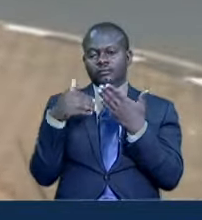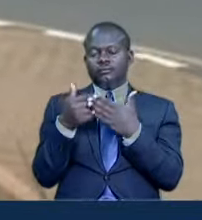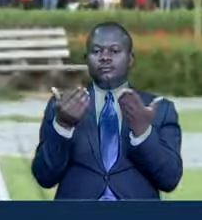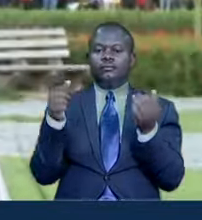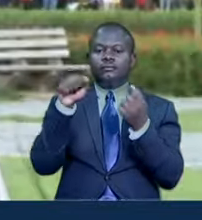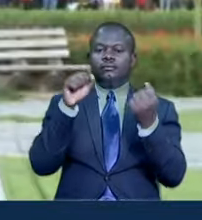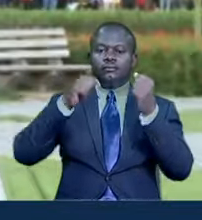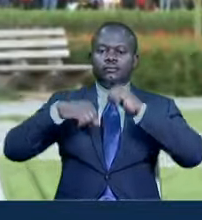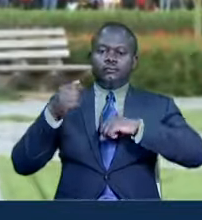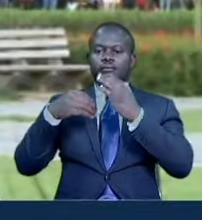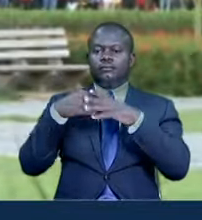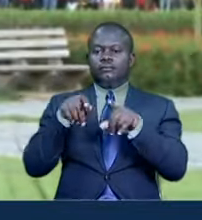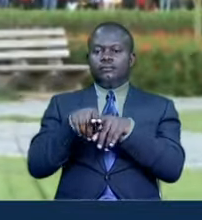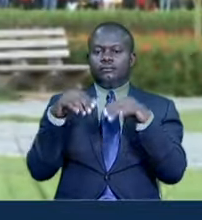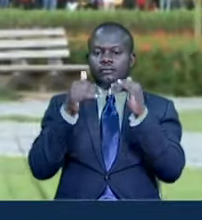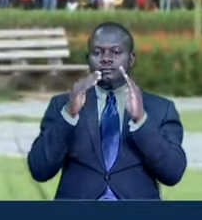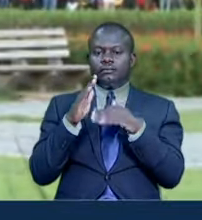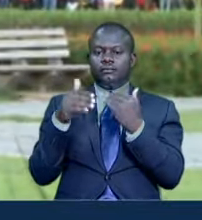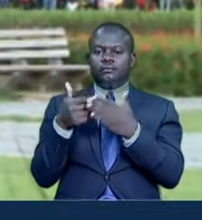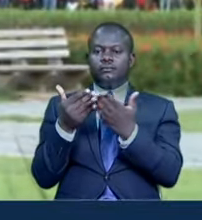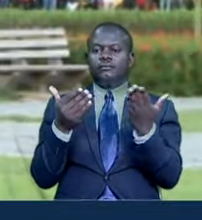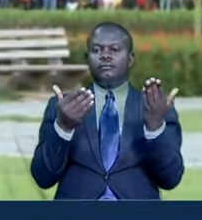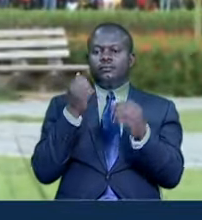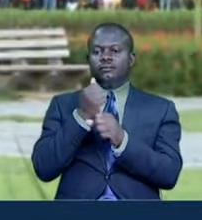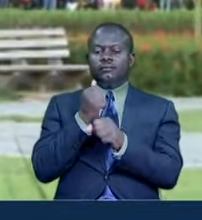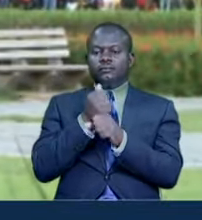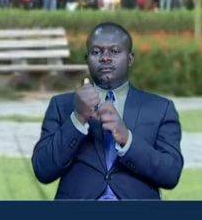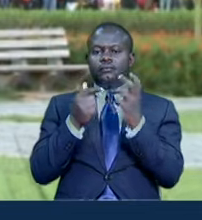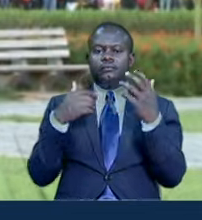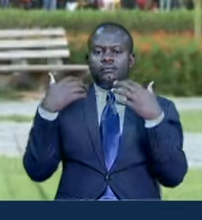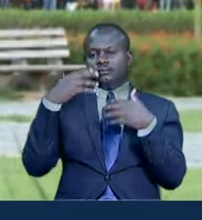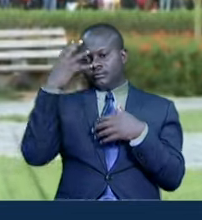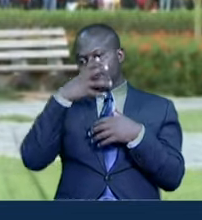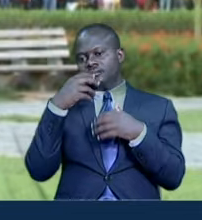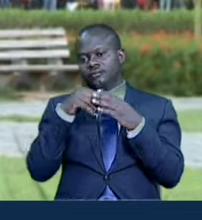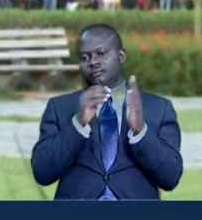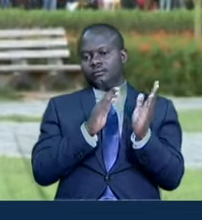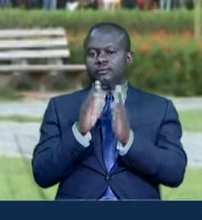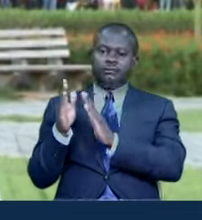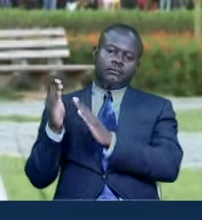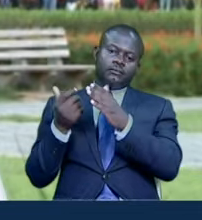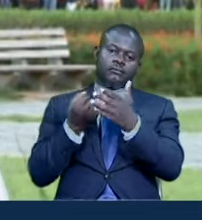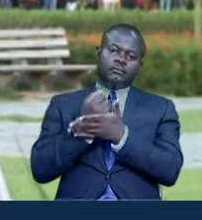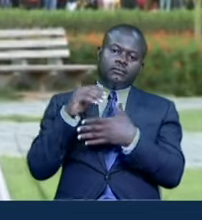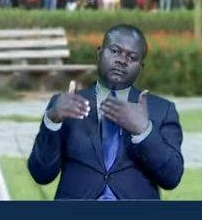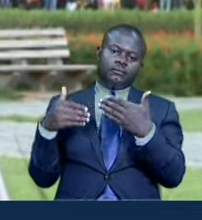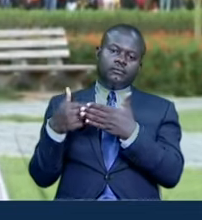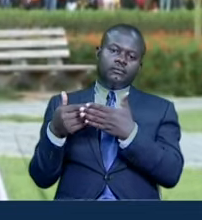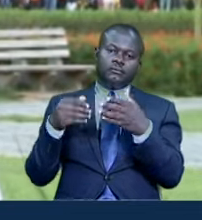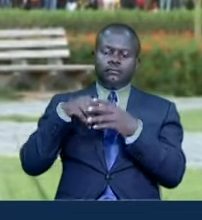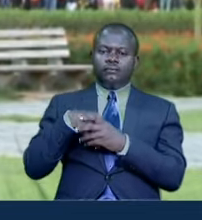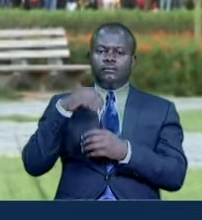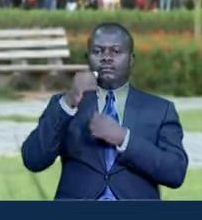Motorsport nk'umukino bakoze ibintu byiza mu gutegura, bikaba byaratumye muri